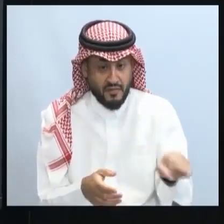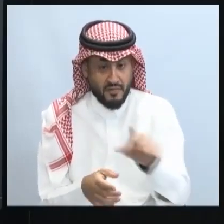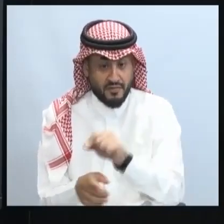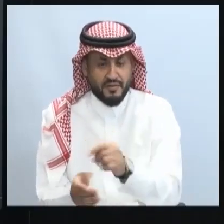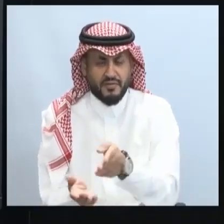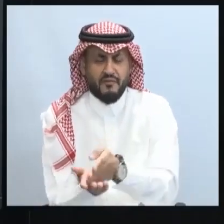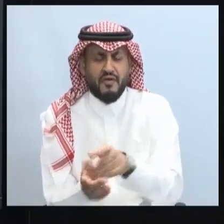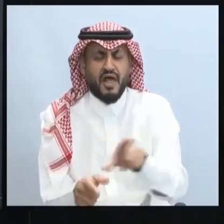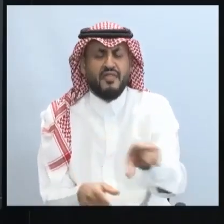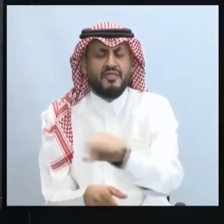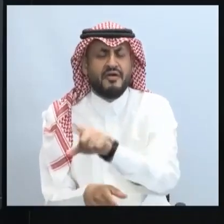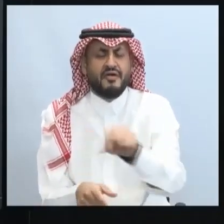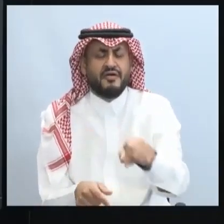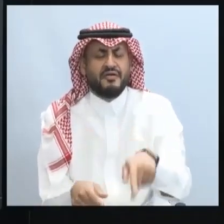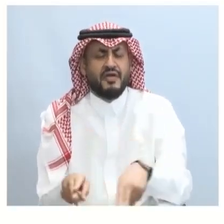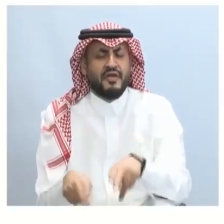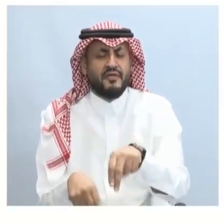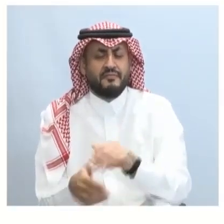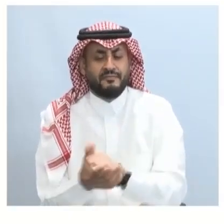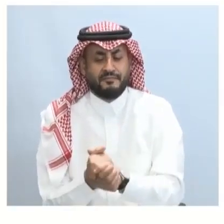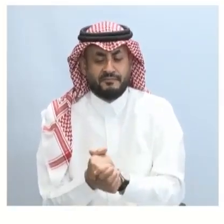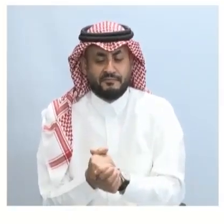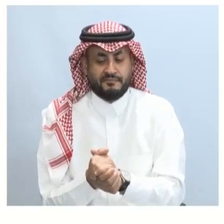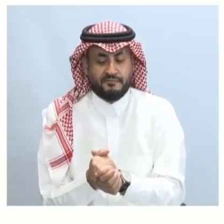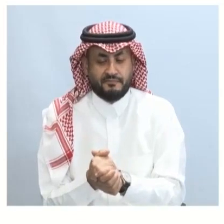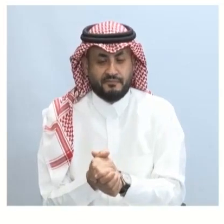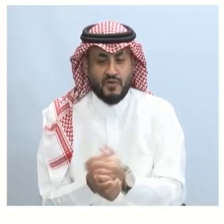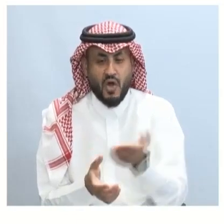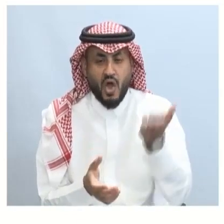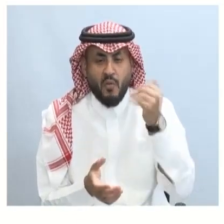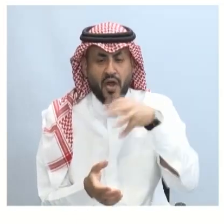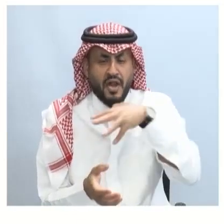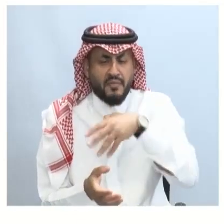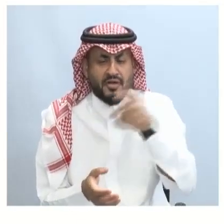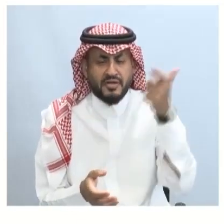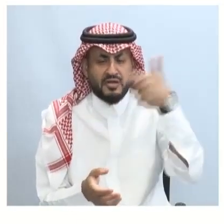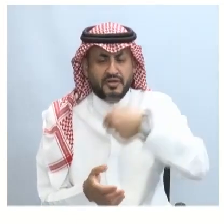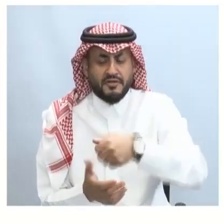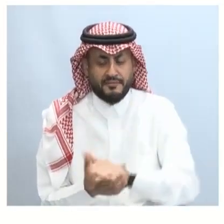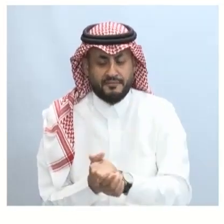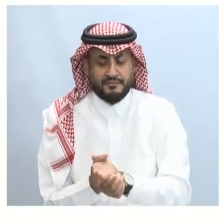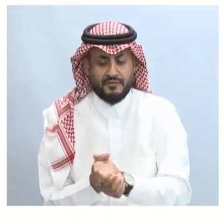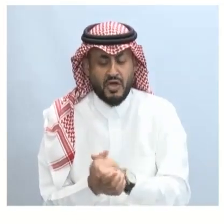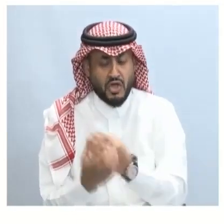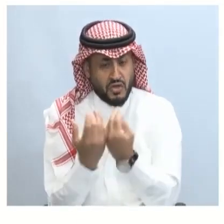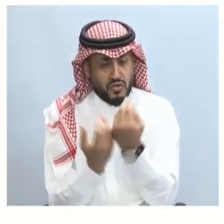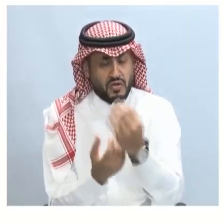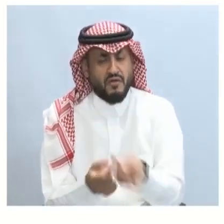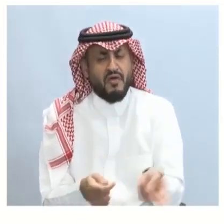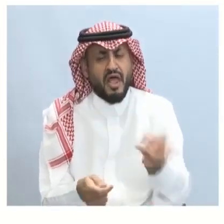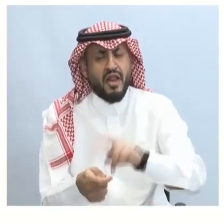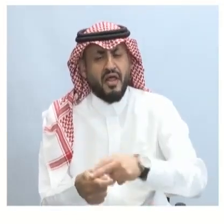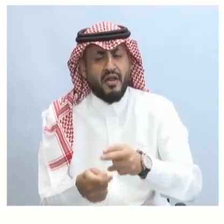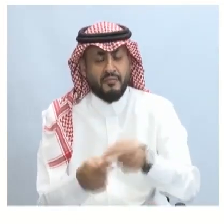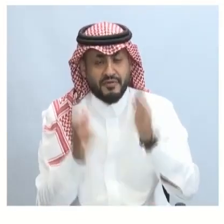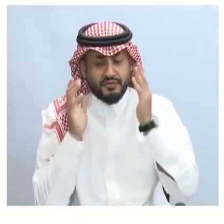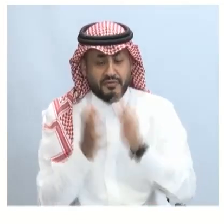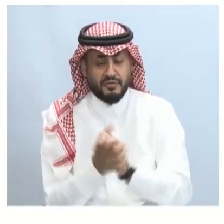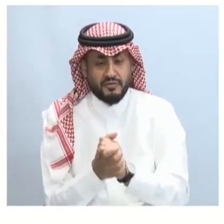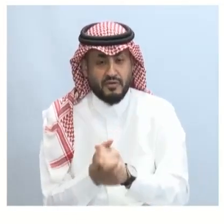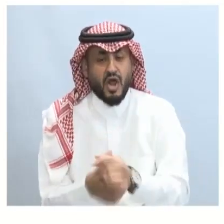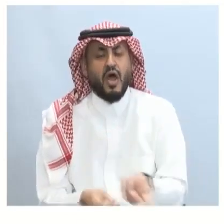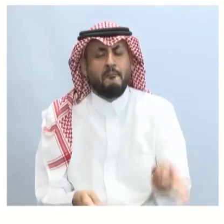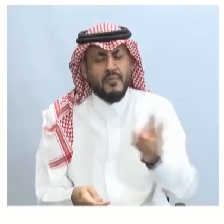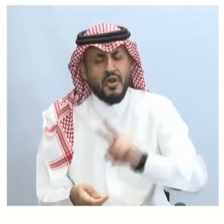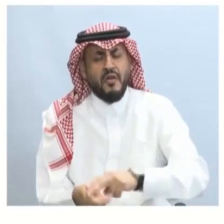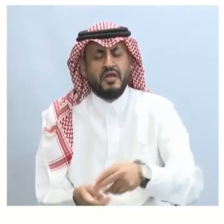ونقلده في هذه الامور كان النبي صلى الله عليه وسلم يتوضا لكل صلاه ولو كان